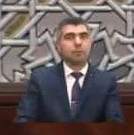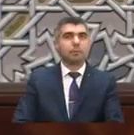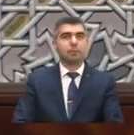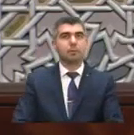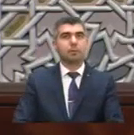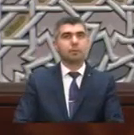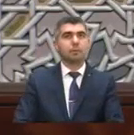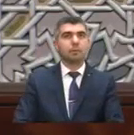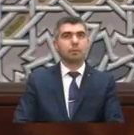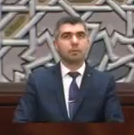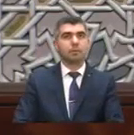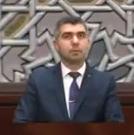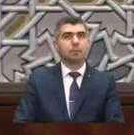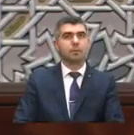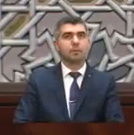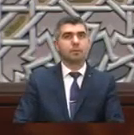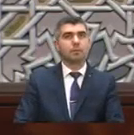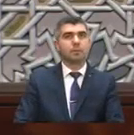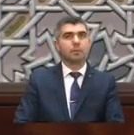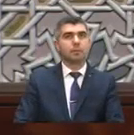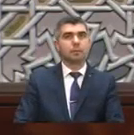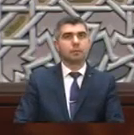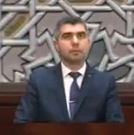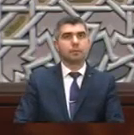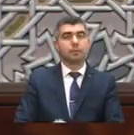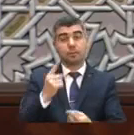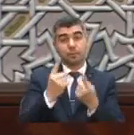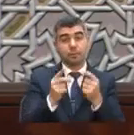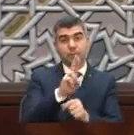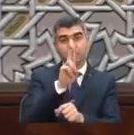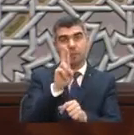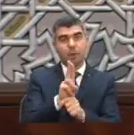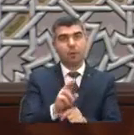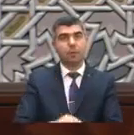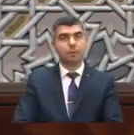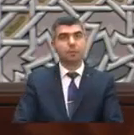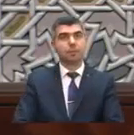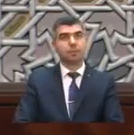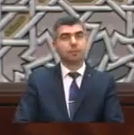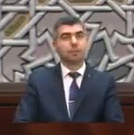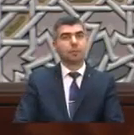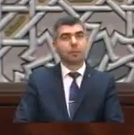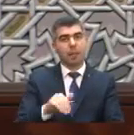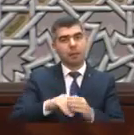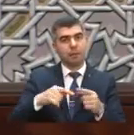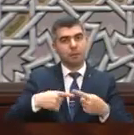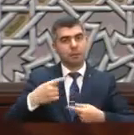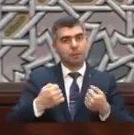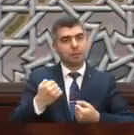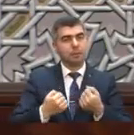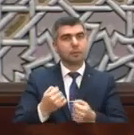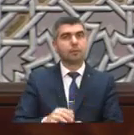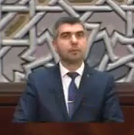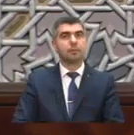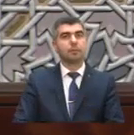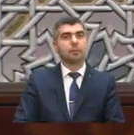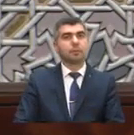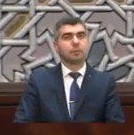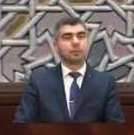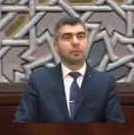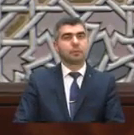شكرا سيد النائب. هل هناك تعقيب اضافي؟ تعقيب اضافي فرق الاصاله والمعاصره، تفضل السيد